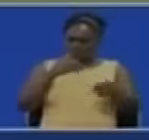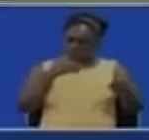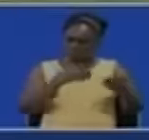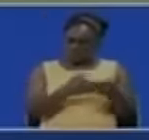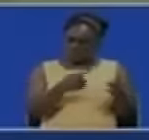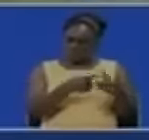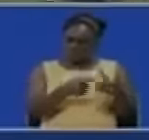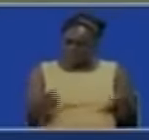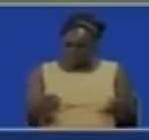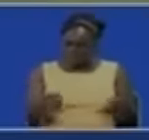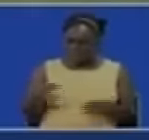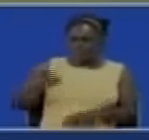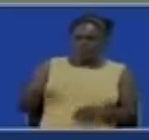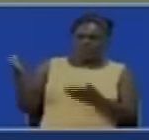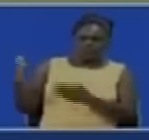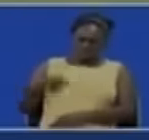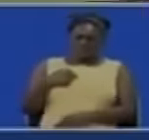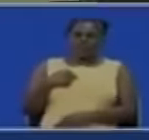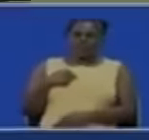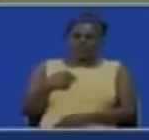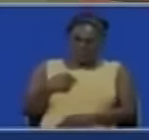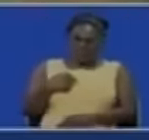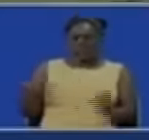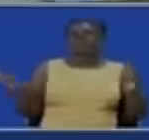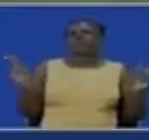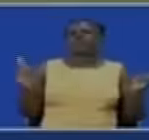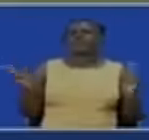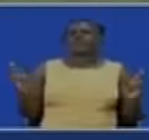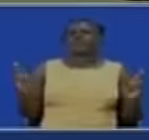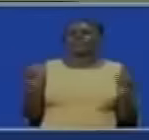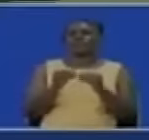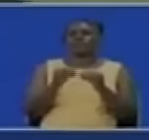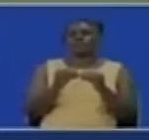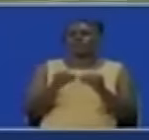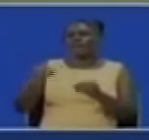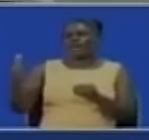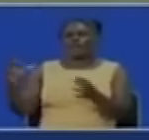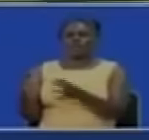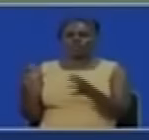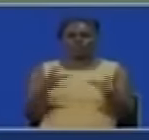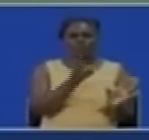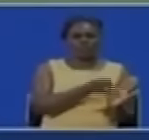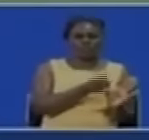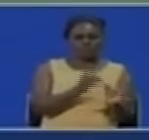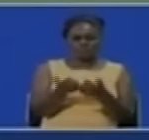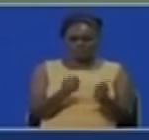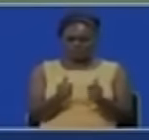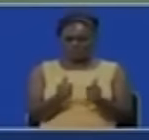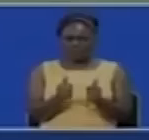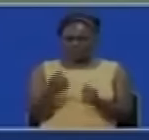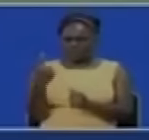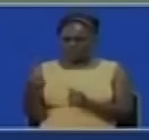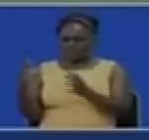kung'oa nanga, kina dada hao wanahisi kwamba wamejiandaa vyema kuchuana na timu ambazo zitashiriki mashindano hayo. We'll take each